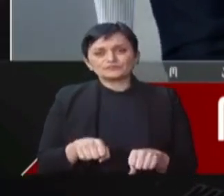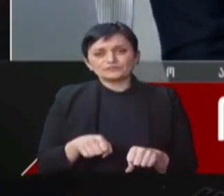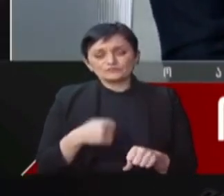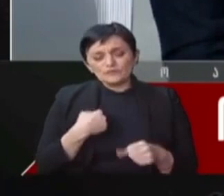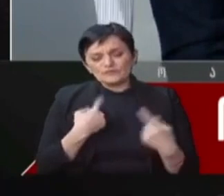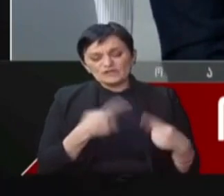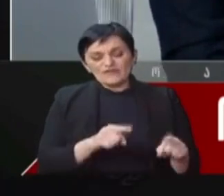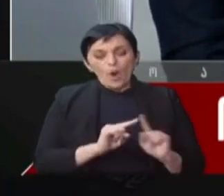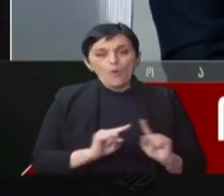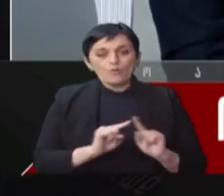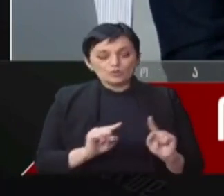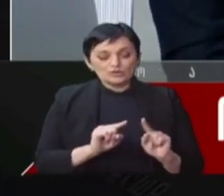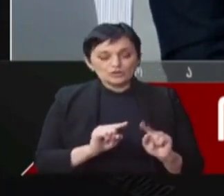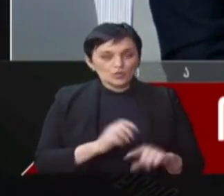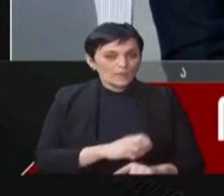სხვა ოპოზიციურ პარტიებს?